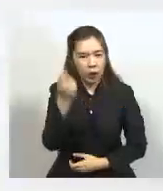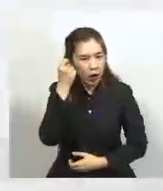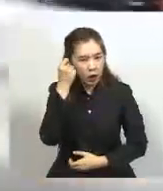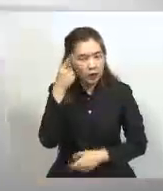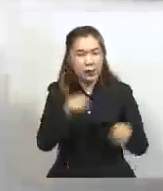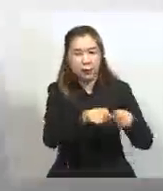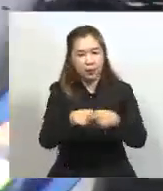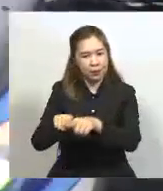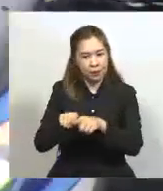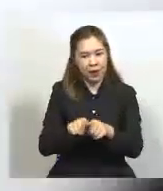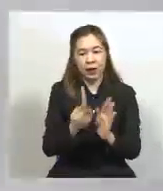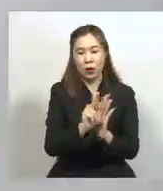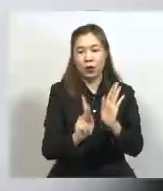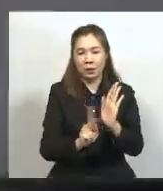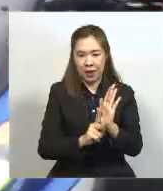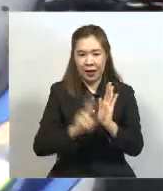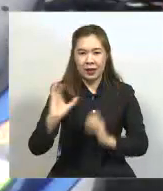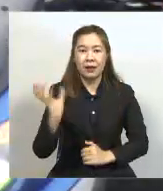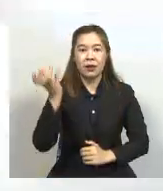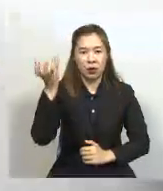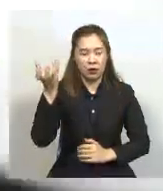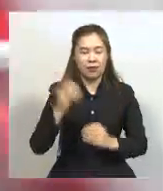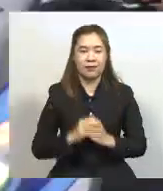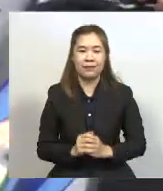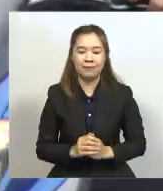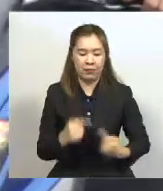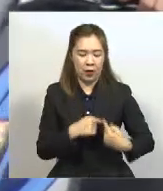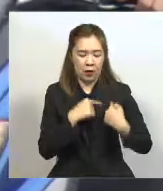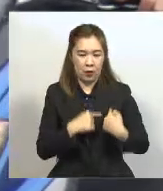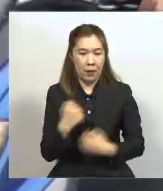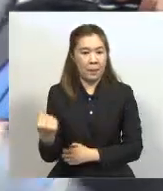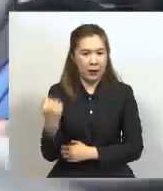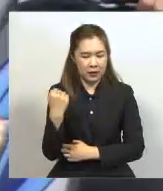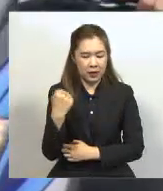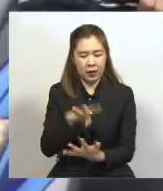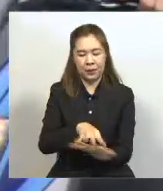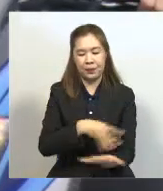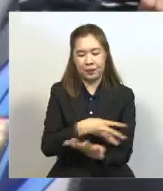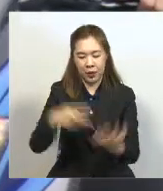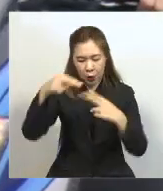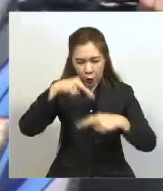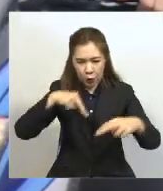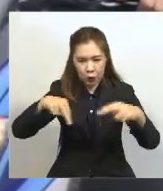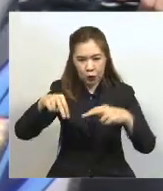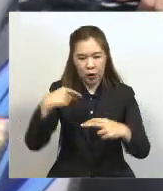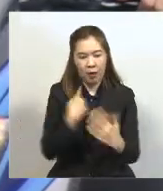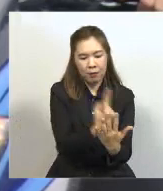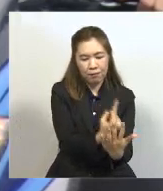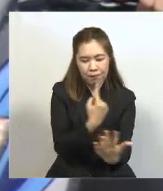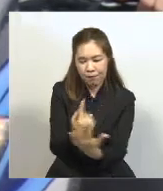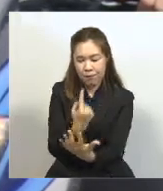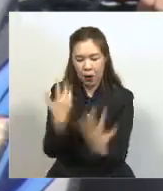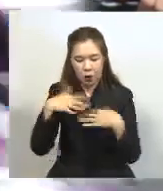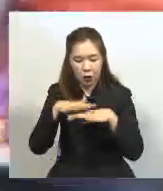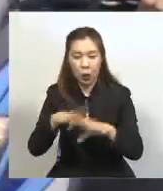กันยึดกฎหมายและหลักสากลทั้งนี้ก็มั่นใจว่ามาตรการดูแลความปลอดภัยของผู้นำประเทศและก็ผู้ที่มาร่